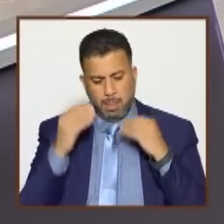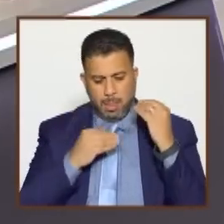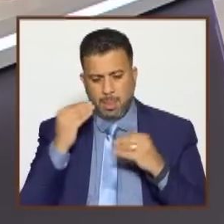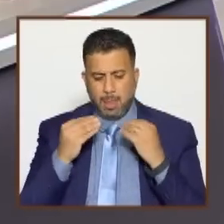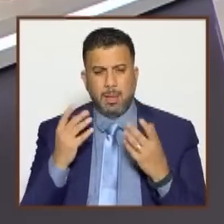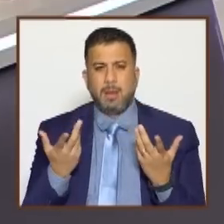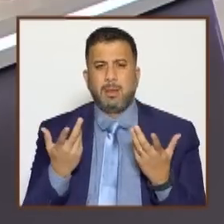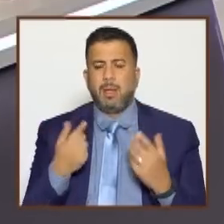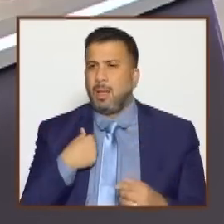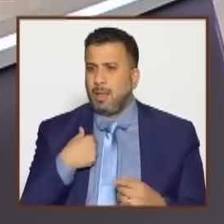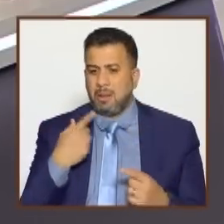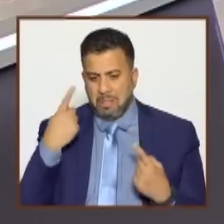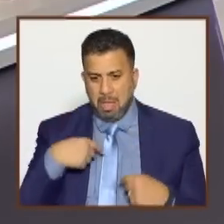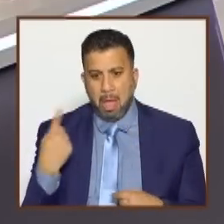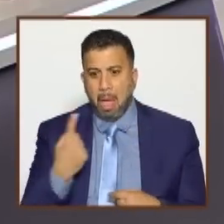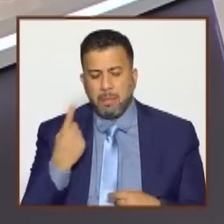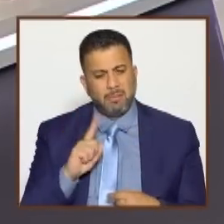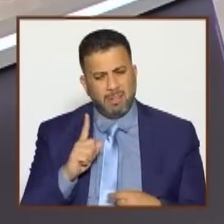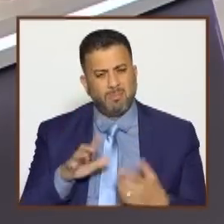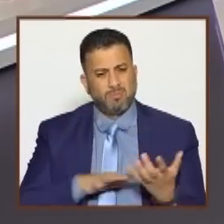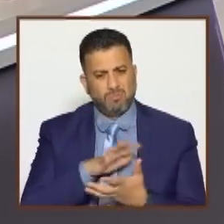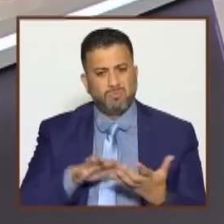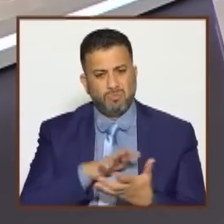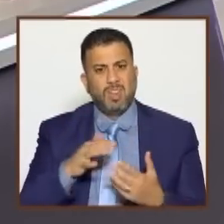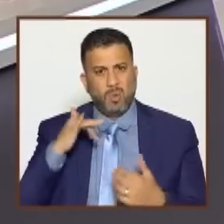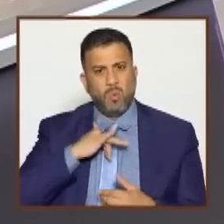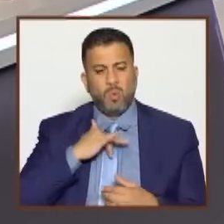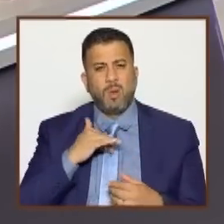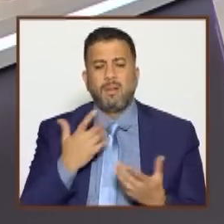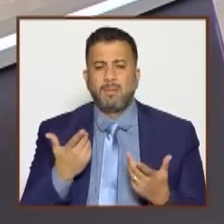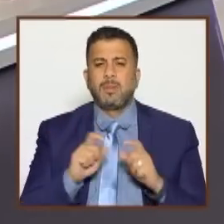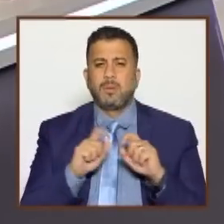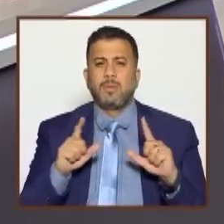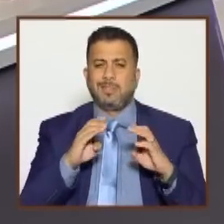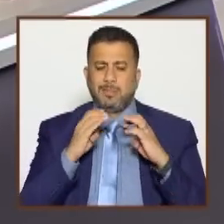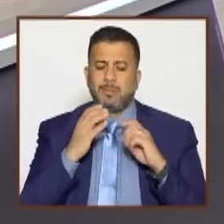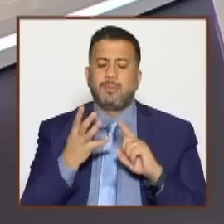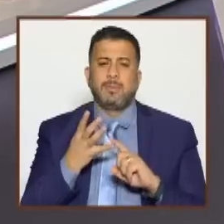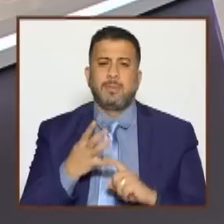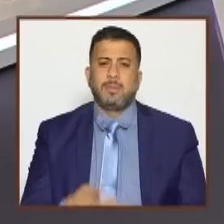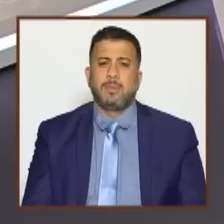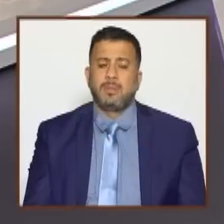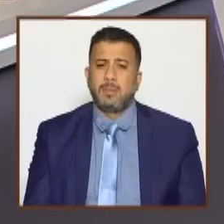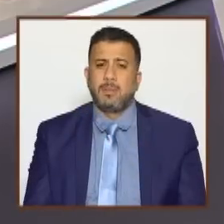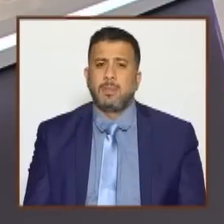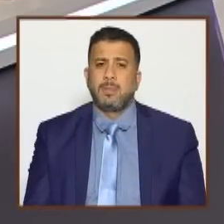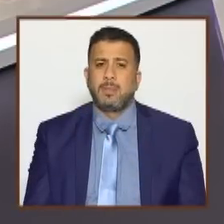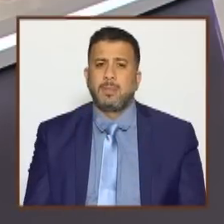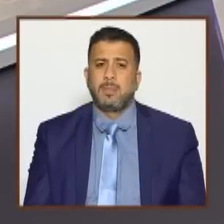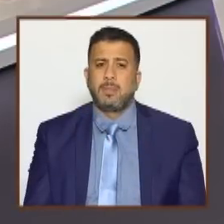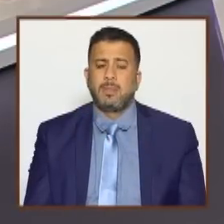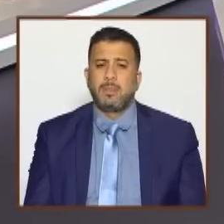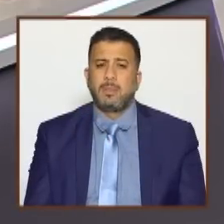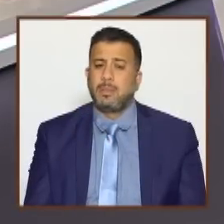ولا شويه مو طبيعيه او درعانه؟ هذا السؤال. السؤال الرابع النشاط، ان يعني اثناء